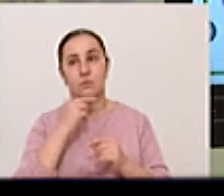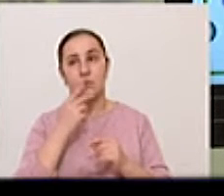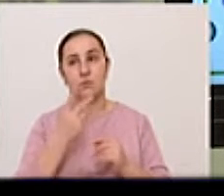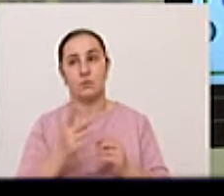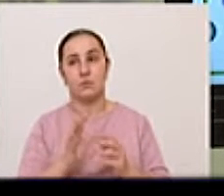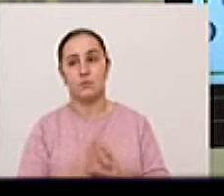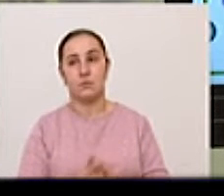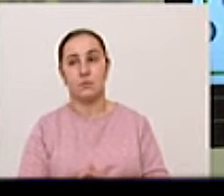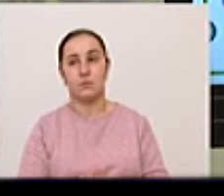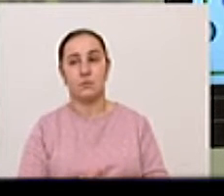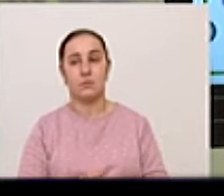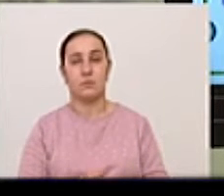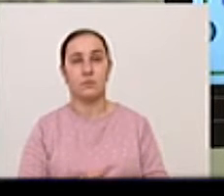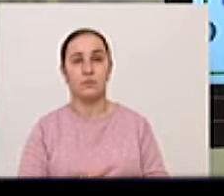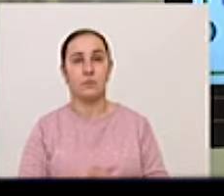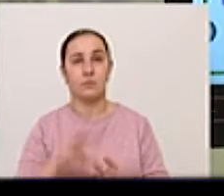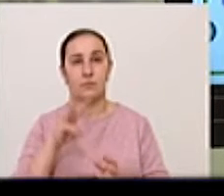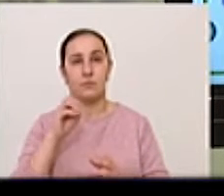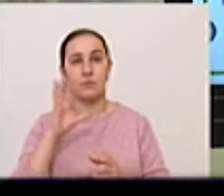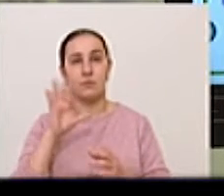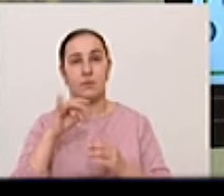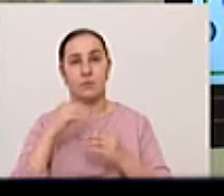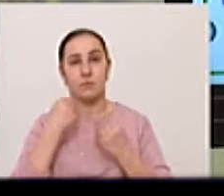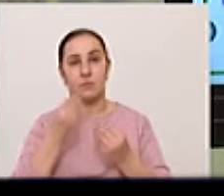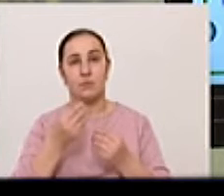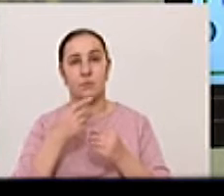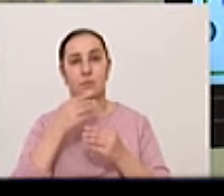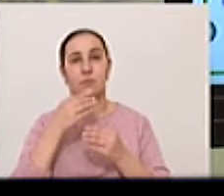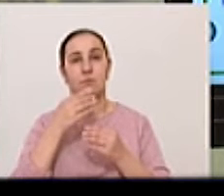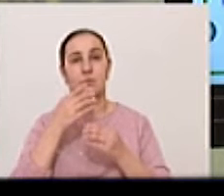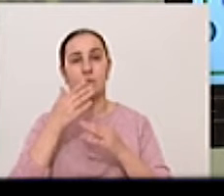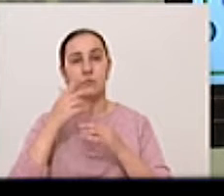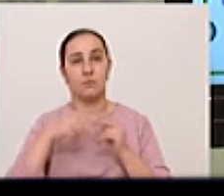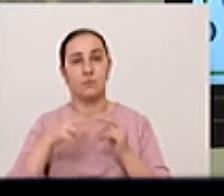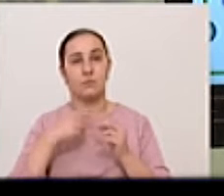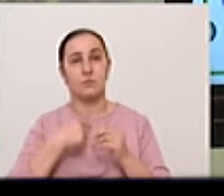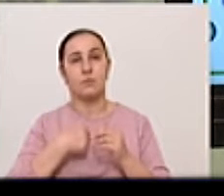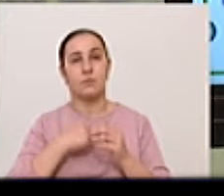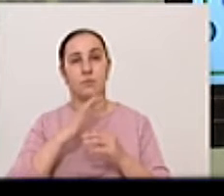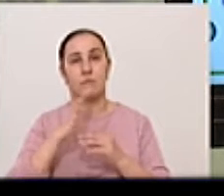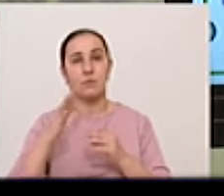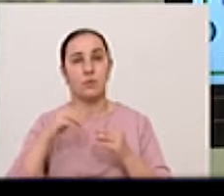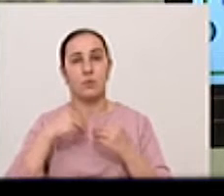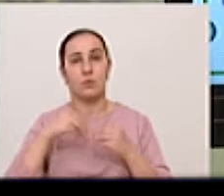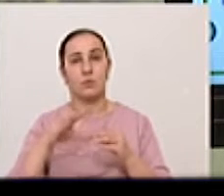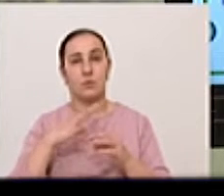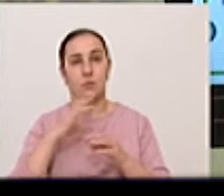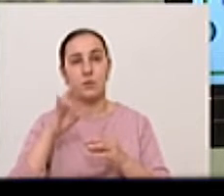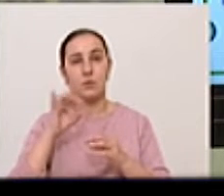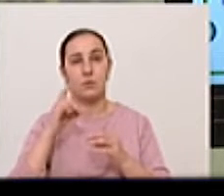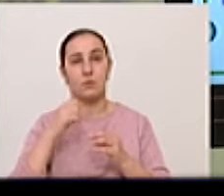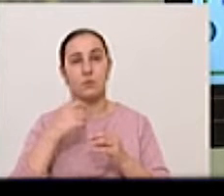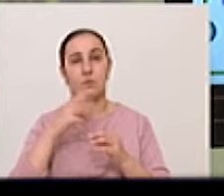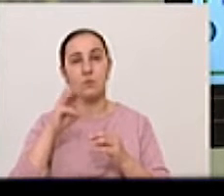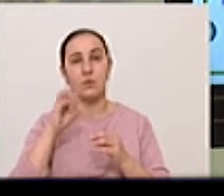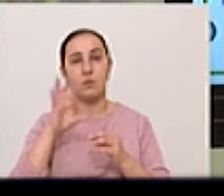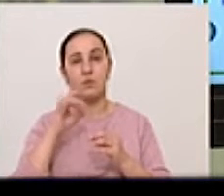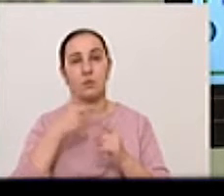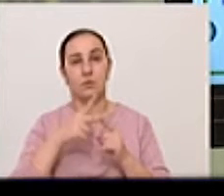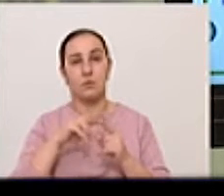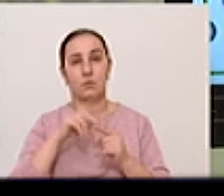e'tiborimizni qaratamiz. Meva berdi, yetilib bu yil. Men bog'imga o'tkazgan nihol